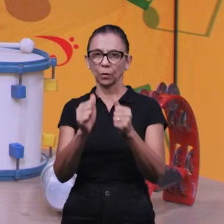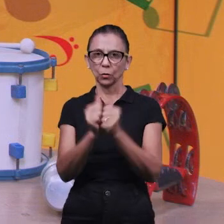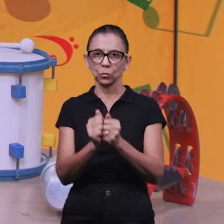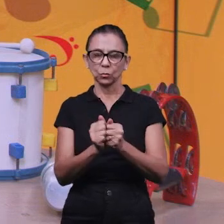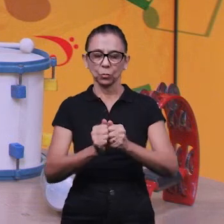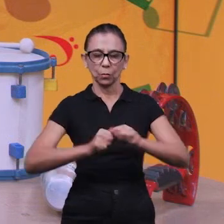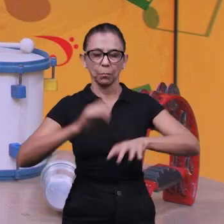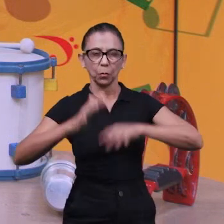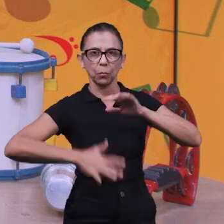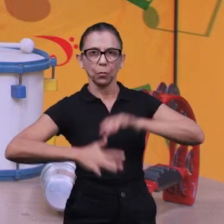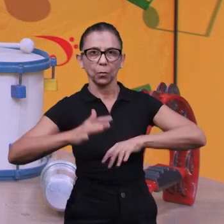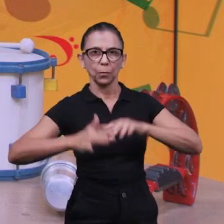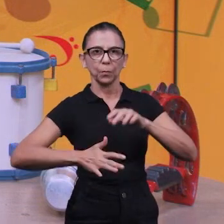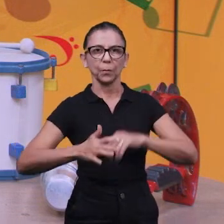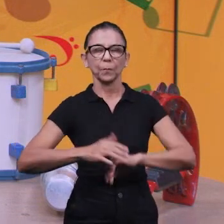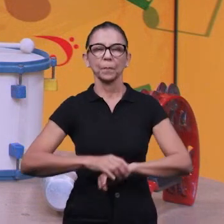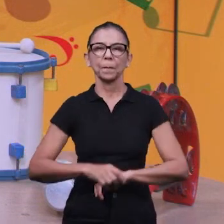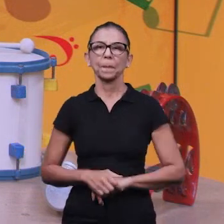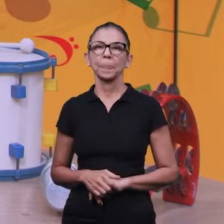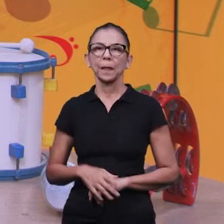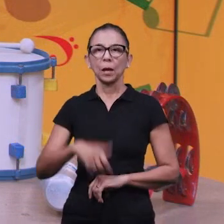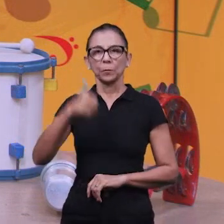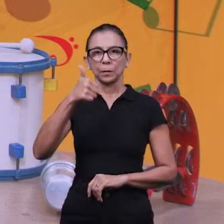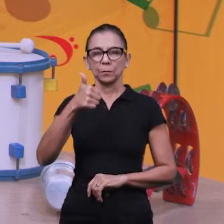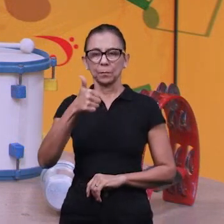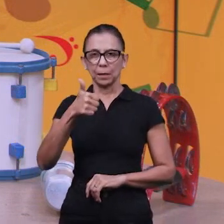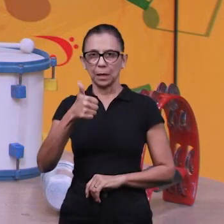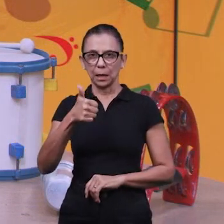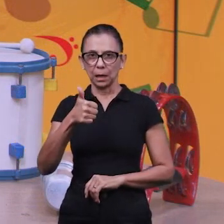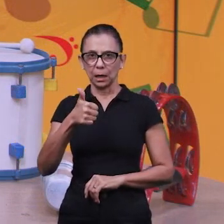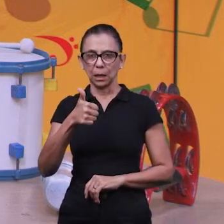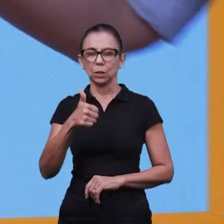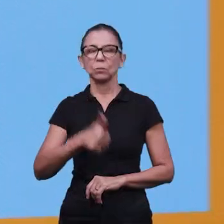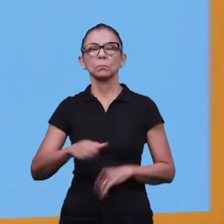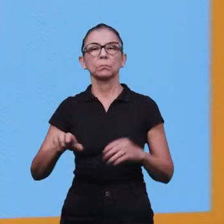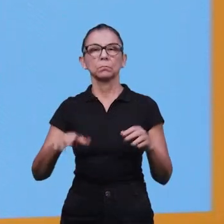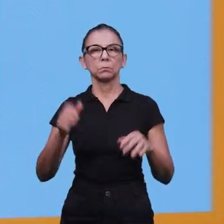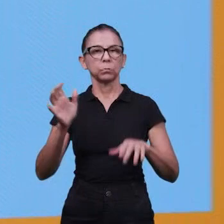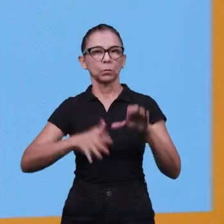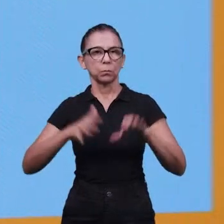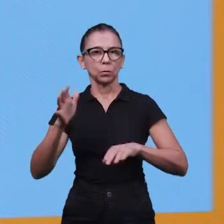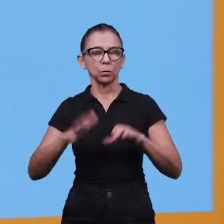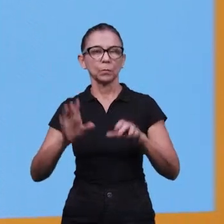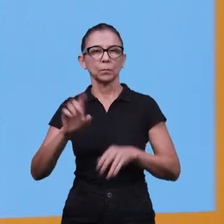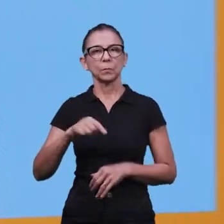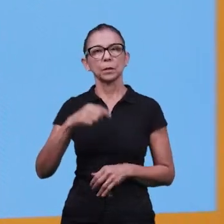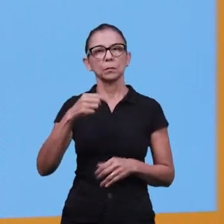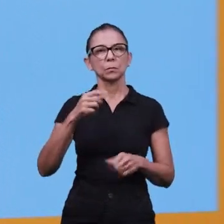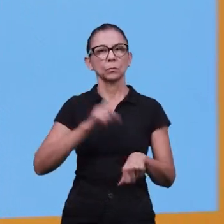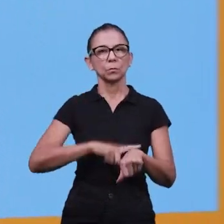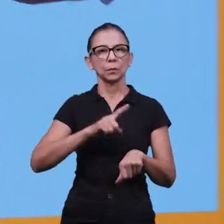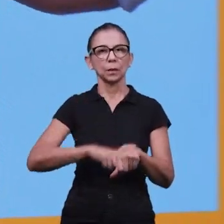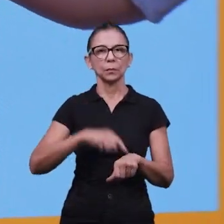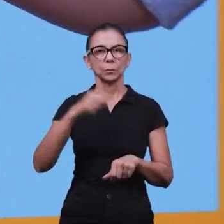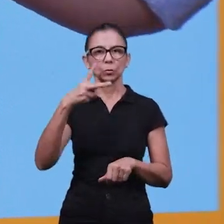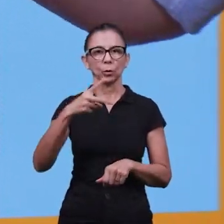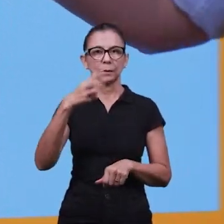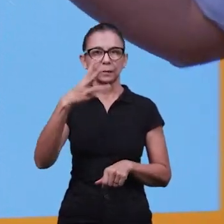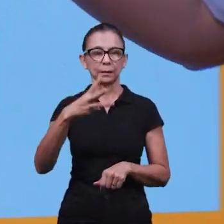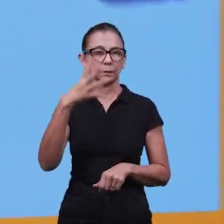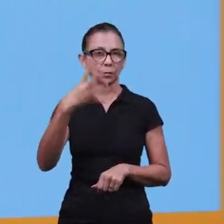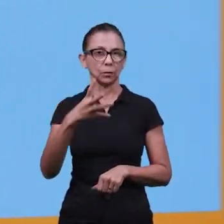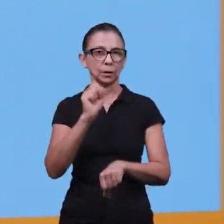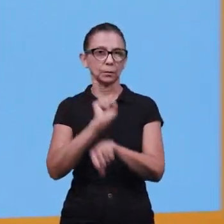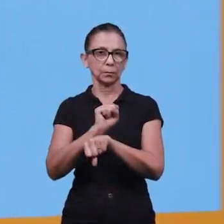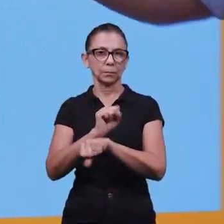chocalio, il va être joué aussi avec le tambour. Le premier temps, on va chanter et jouer. Après, dans le temps